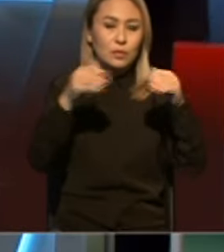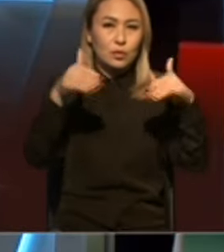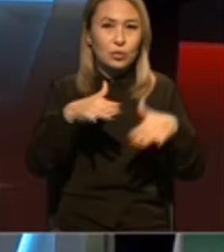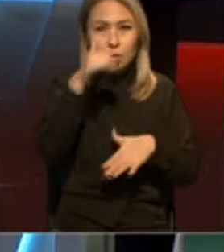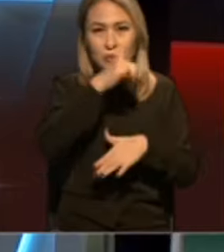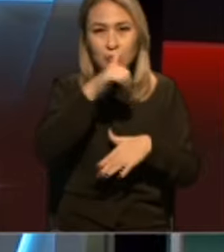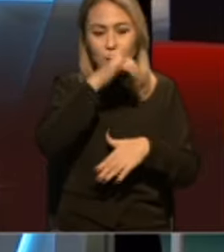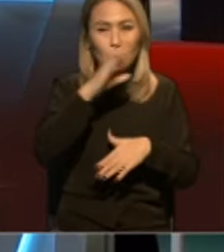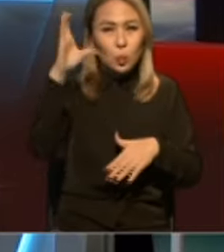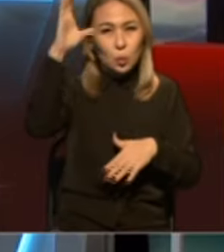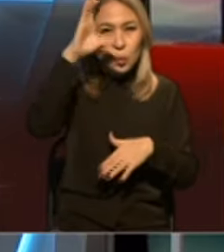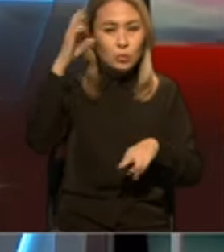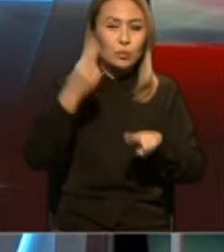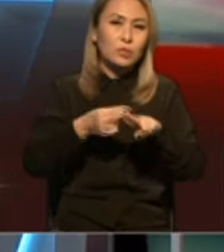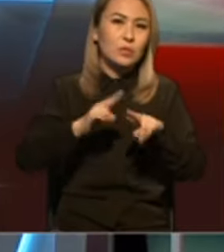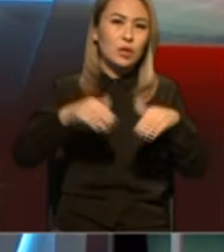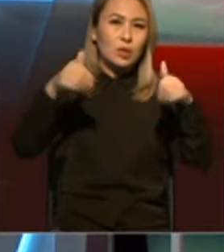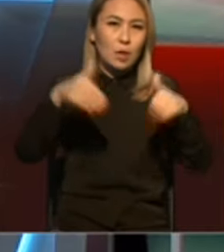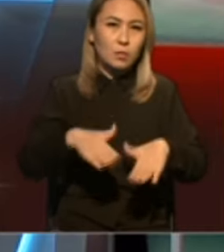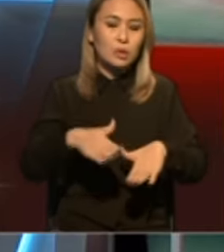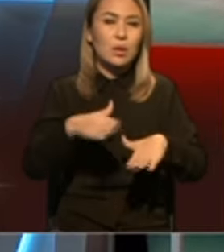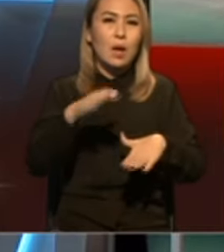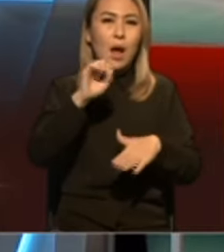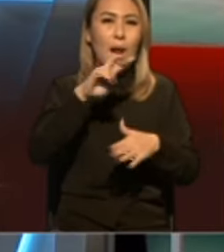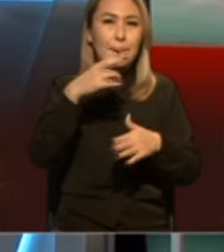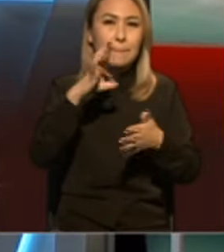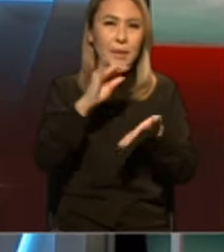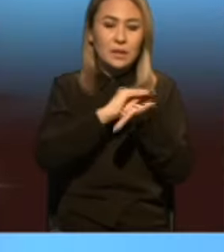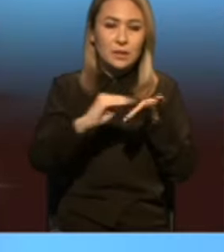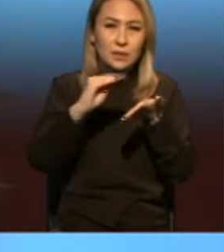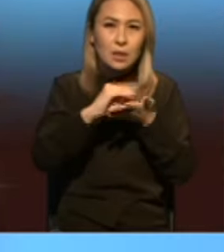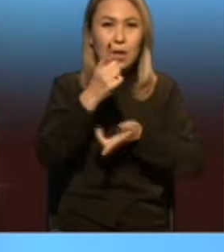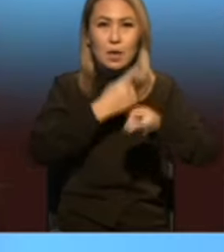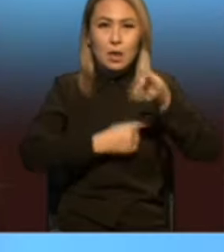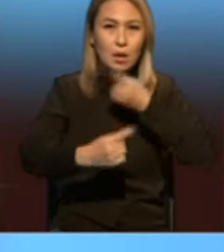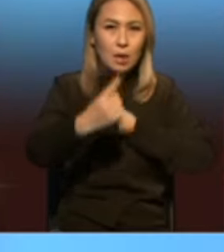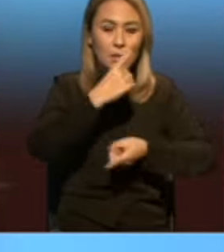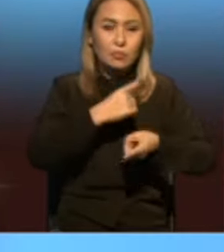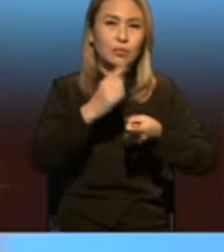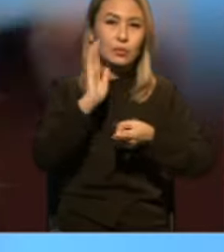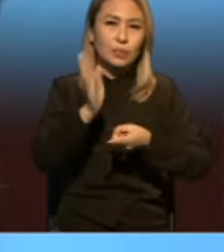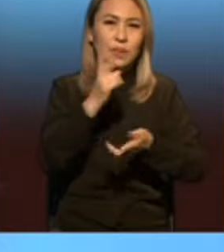Өзбекстан мысалға осы қабылданған әліпбиге қарап қайтадан